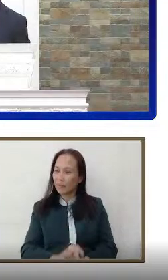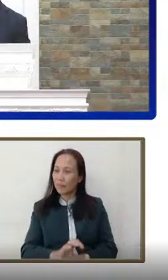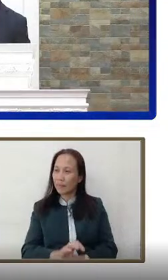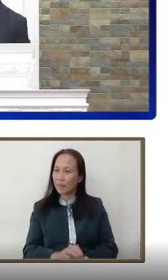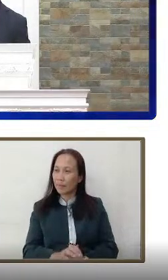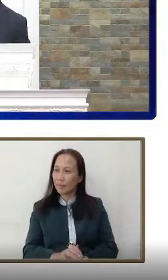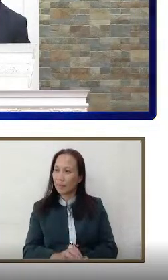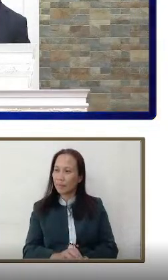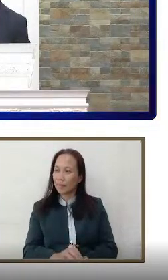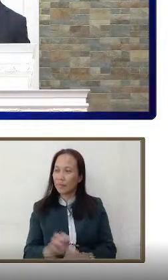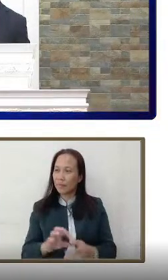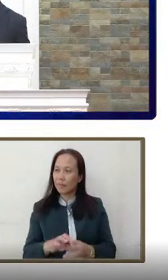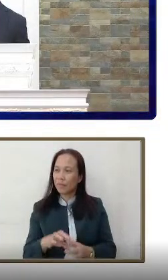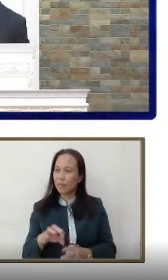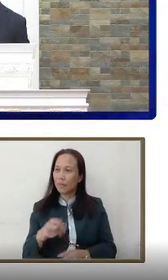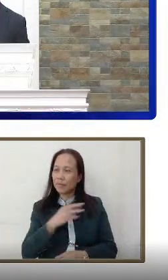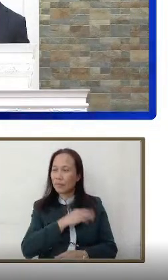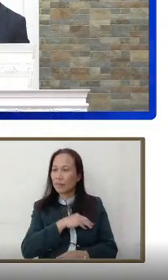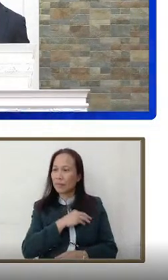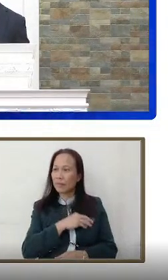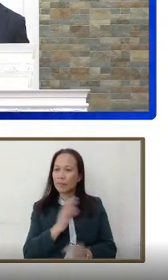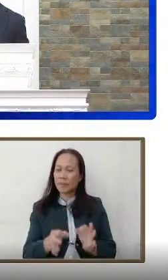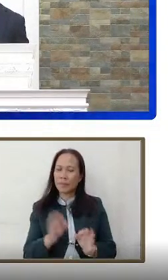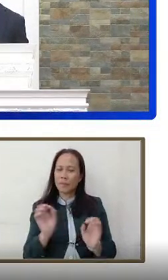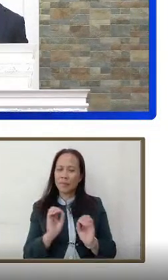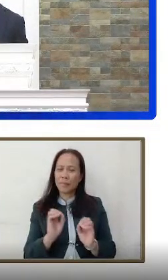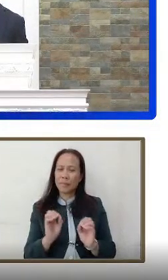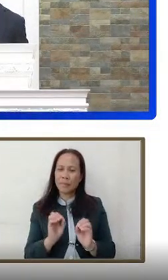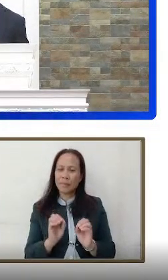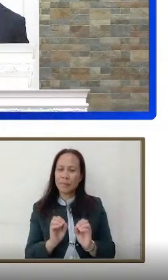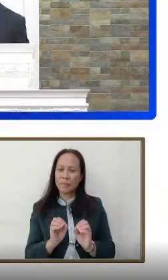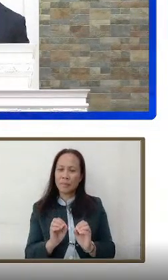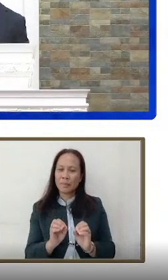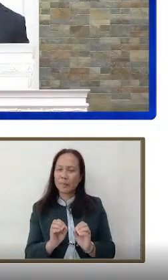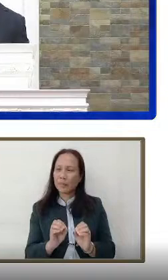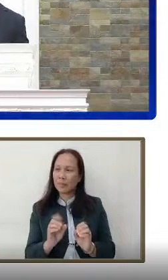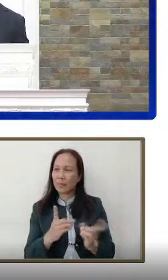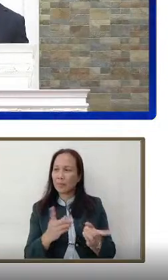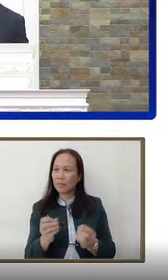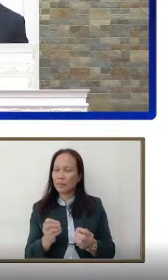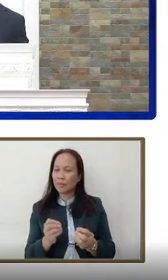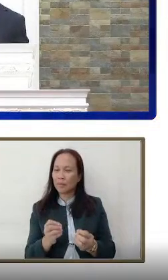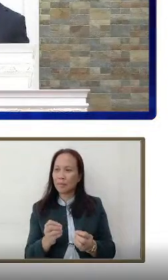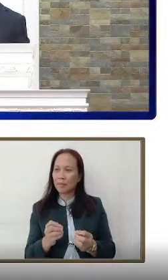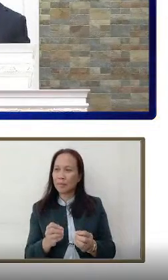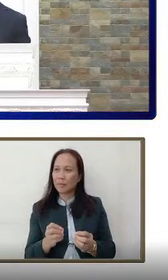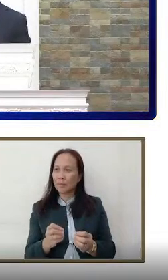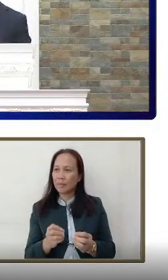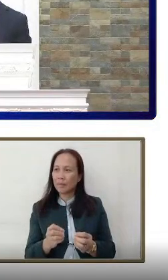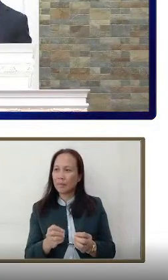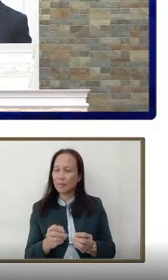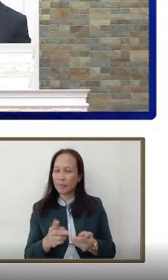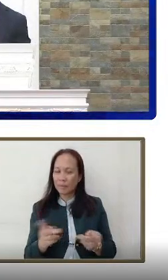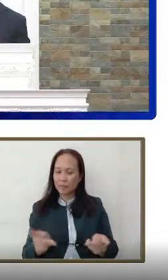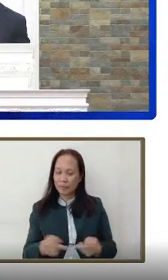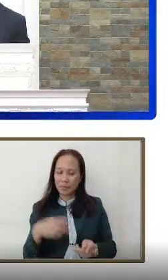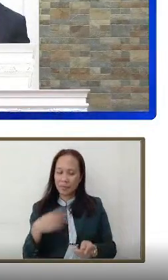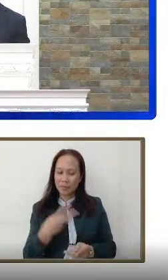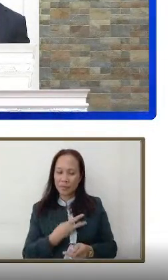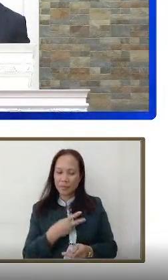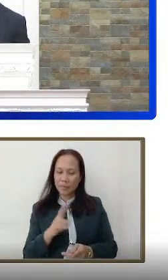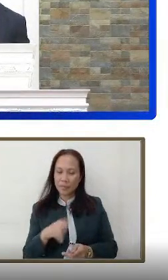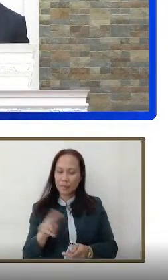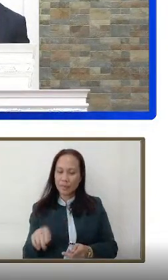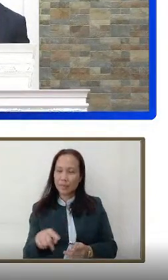sumama, kung wala lang kayong tungkulin sa inyong area pag Thursday, so kinakailangan